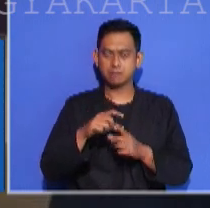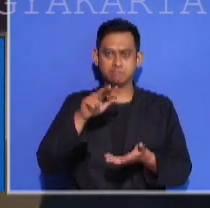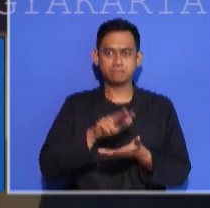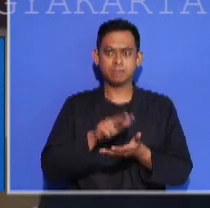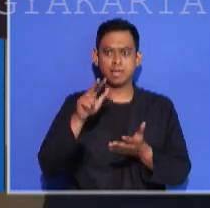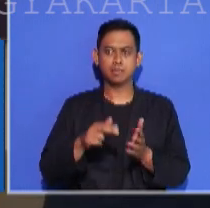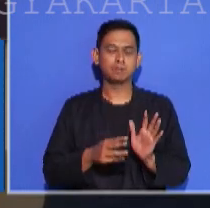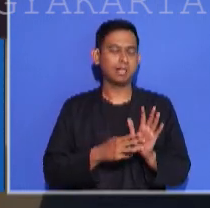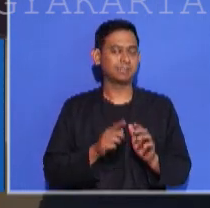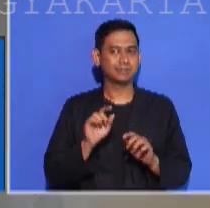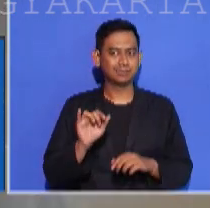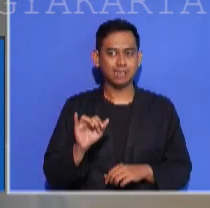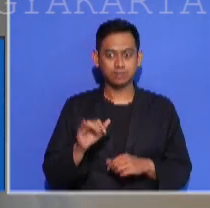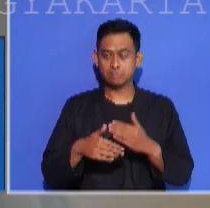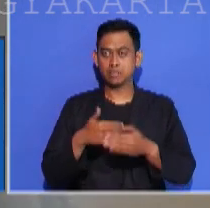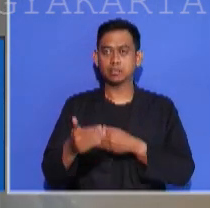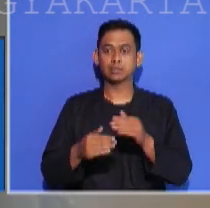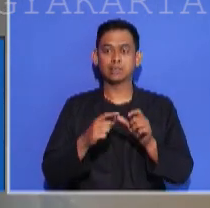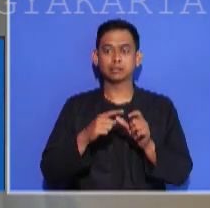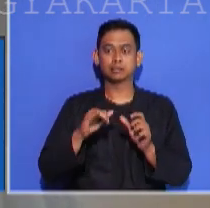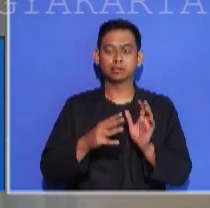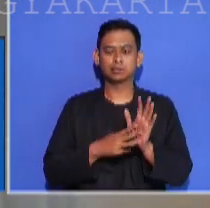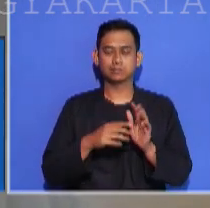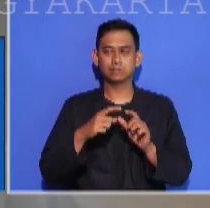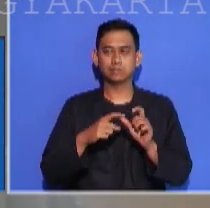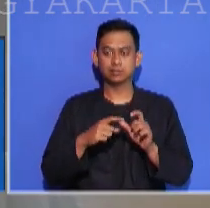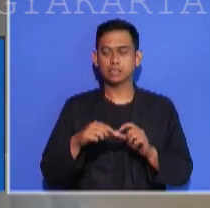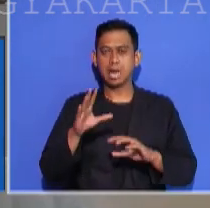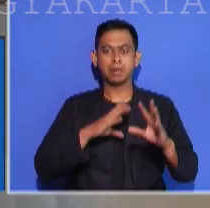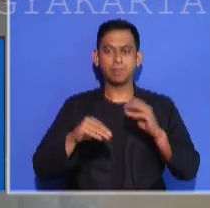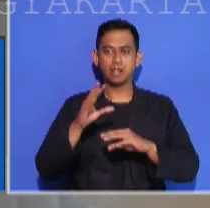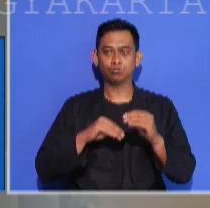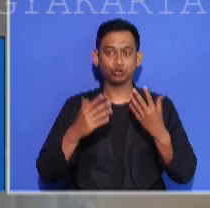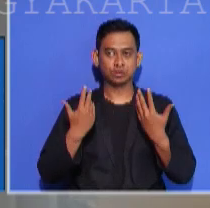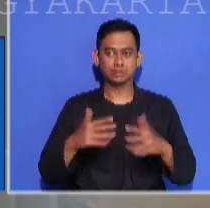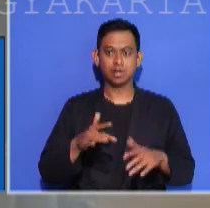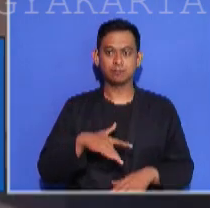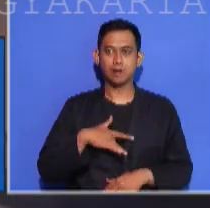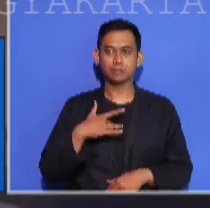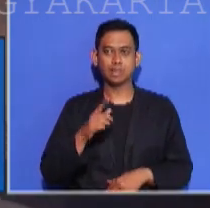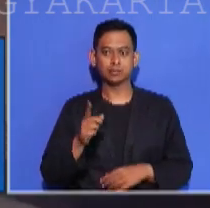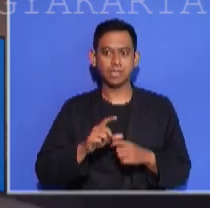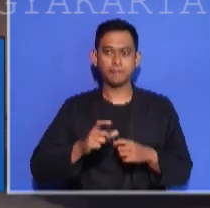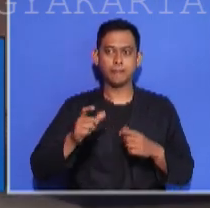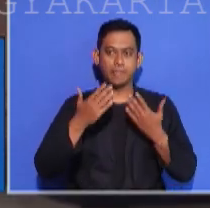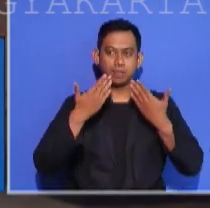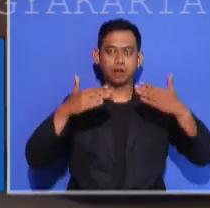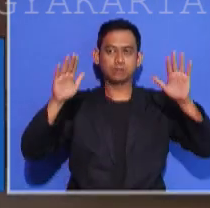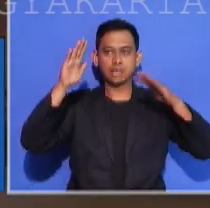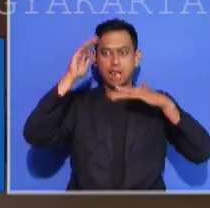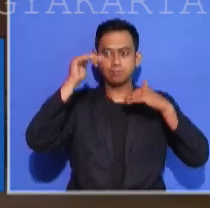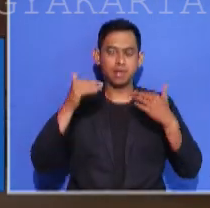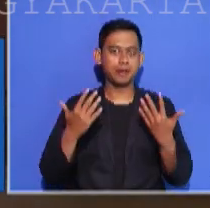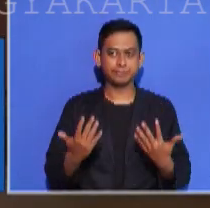permasalahan, bahkan melakukan simulasi rapat paripurna. Agar dapat merasakan sebuah proses berdemokrasi dengan harapan akan